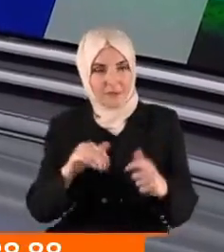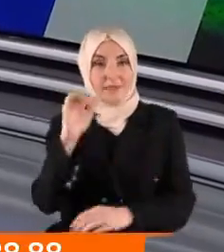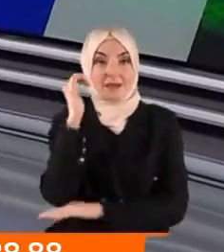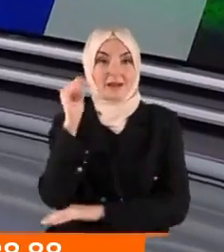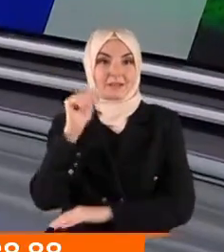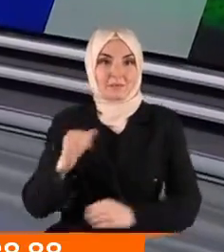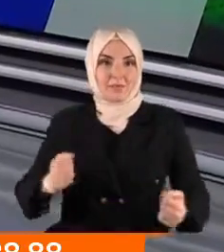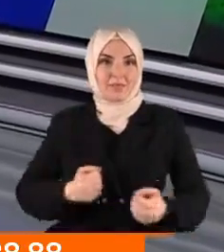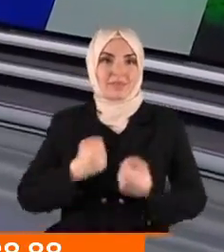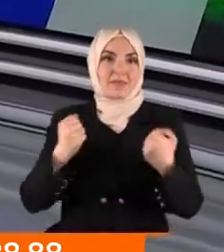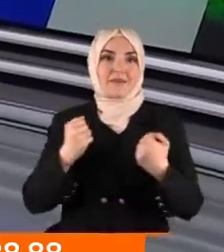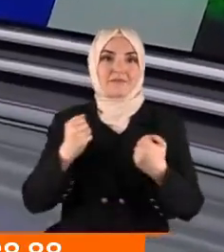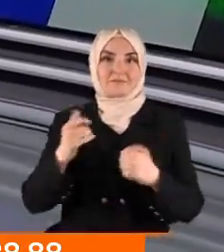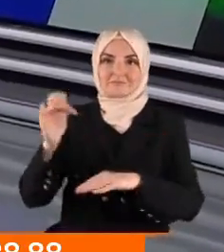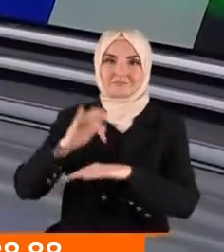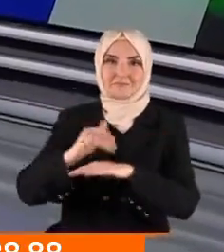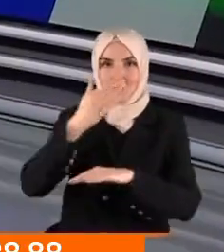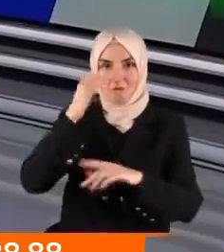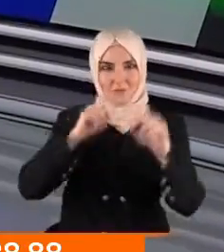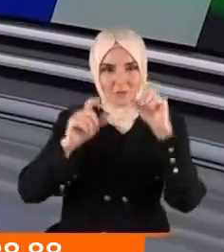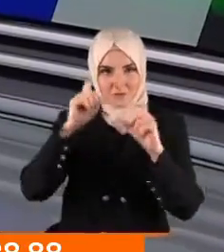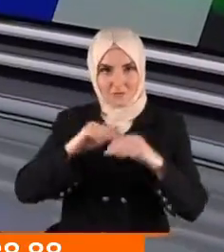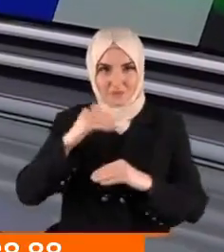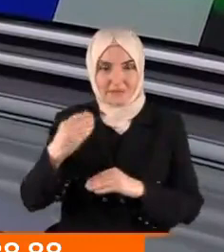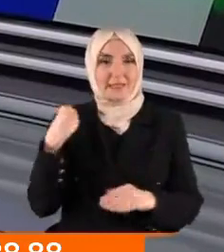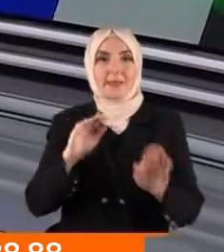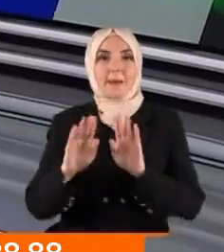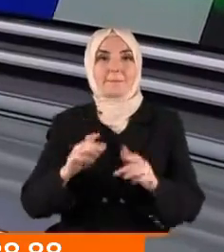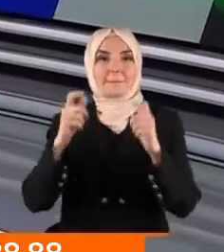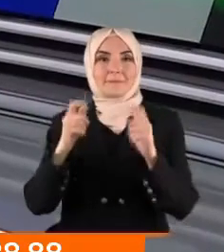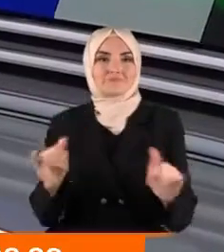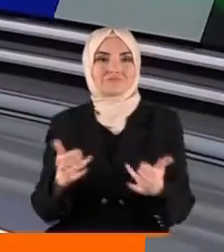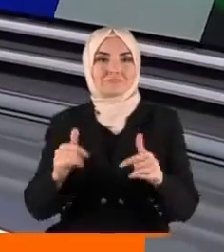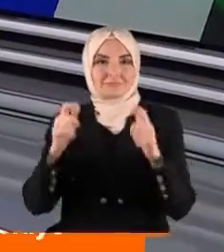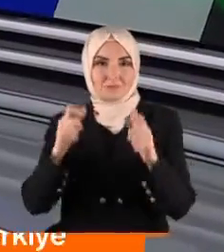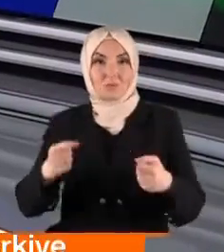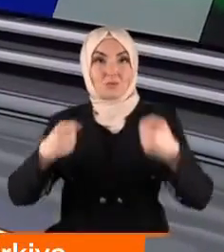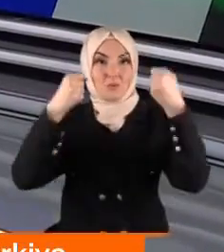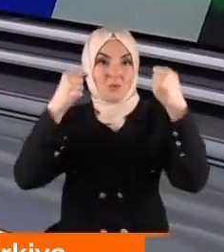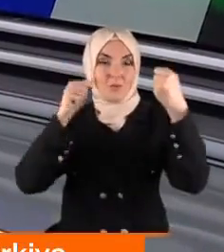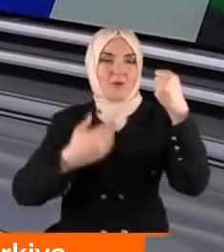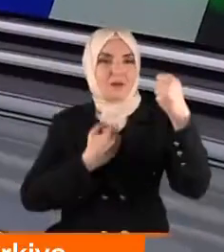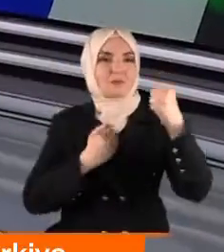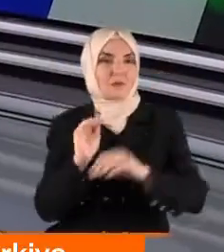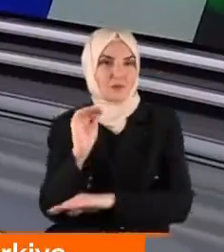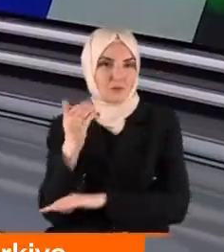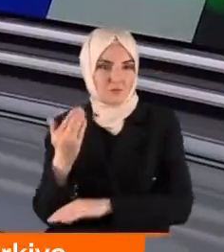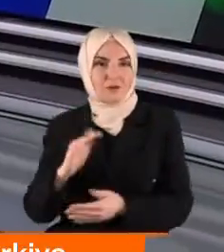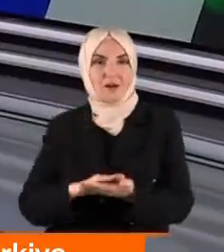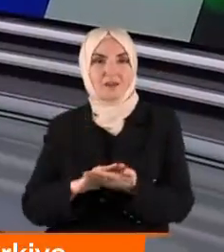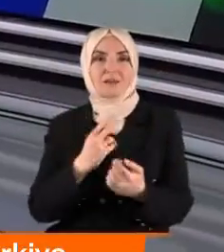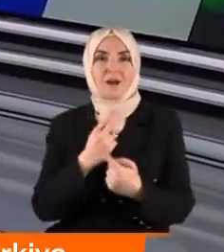de Yenikapı'daki etkinlik alanında kupa heyecanını yaşıyorlar. Arkadaşlarımız Yağmur Yıldırım ve Halil İbrahim Türk de